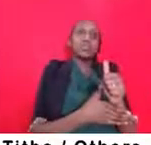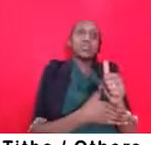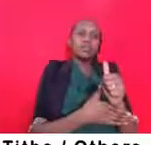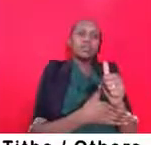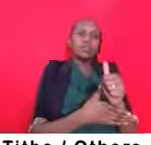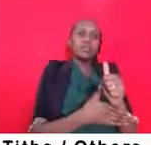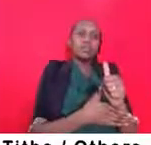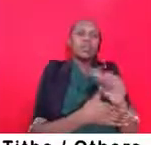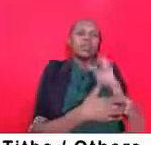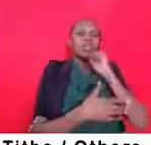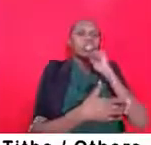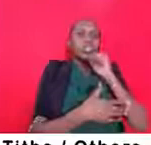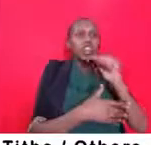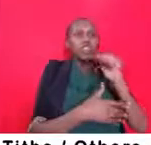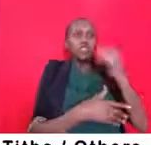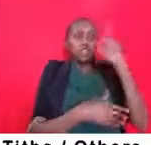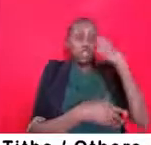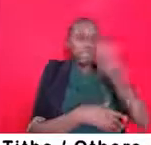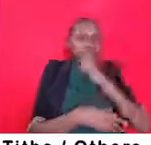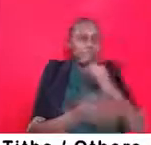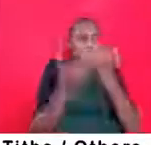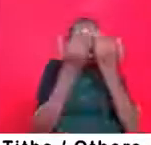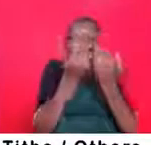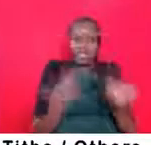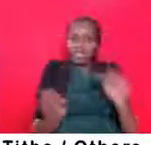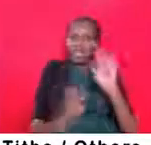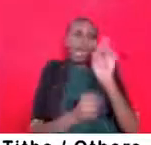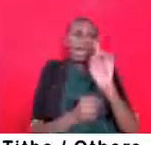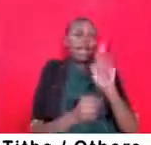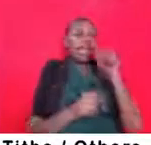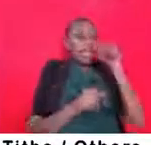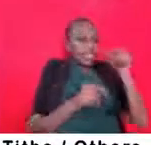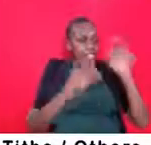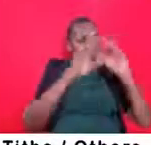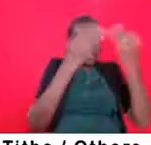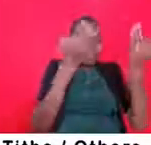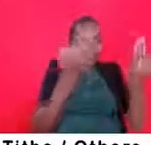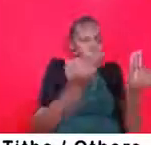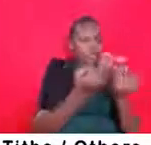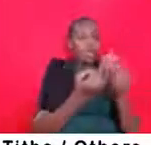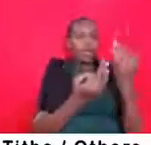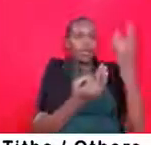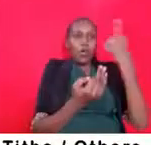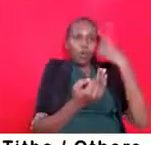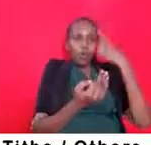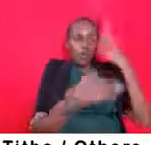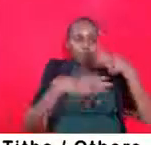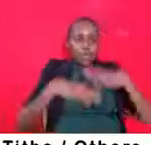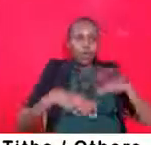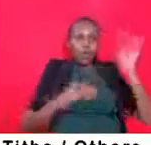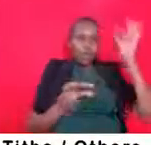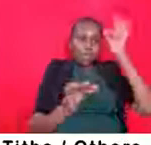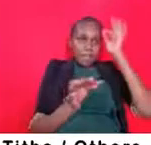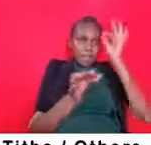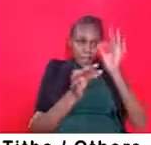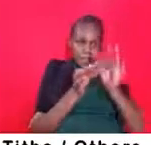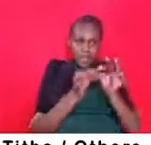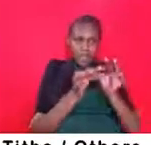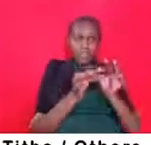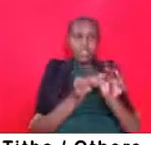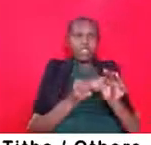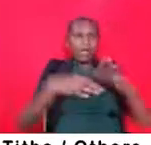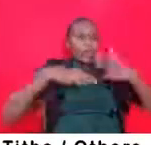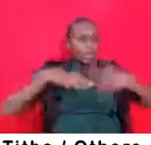haikuwa ya wajukuu na vitukuu. Hii familia ilikuwa ni ya watu wa imani. Kwa hivyo